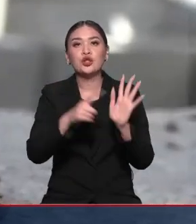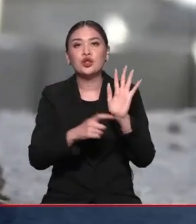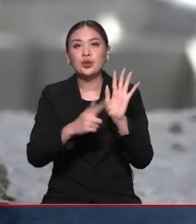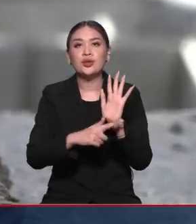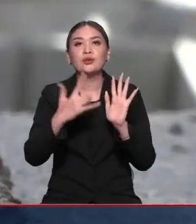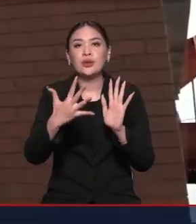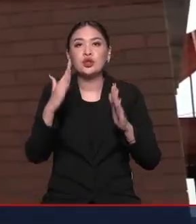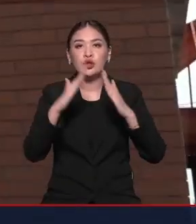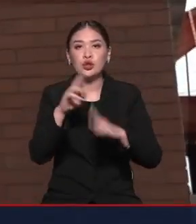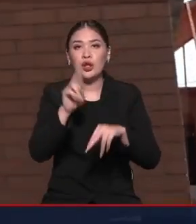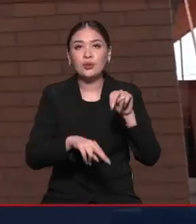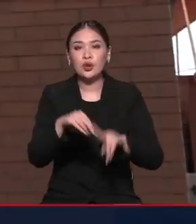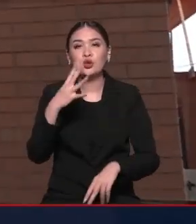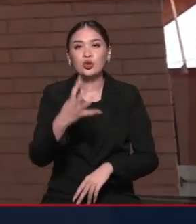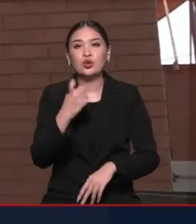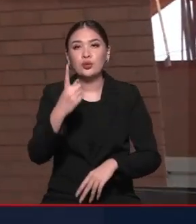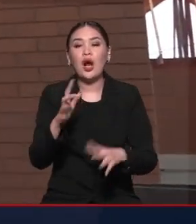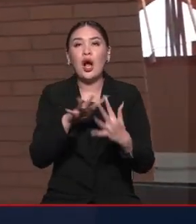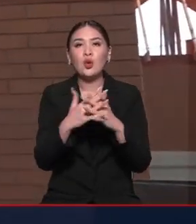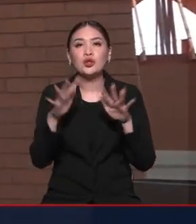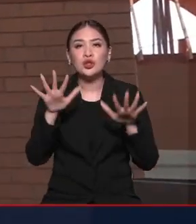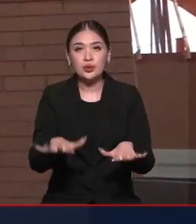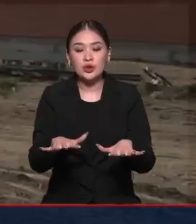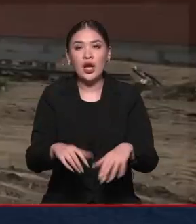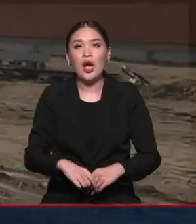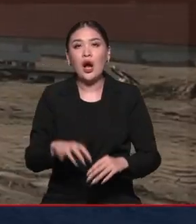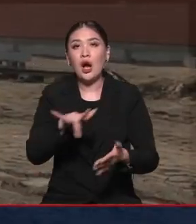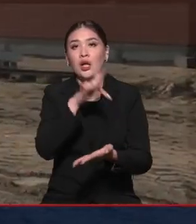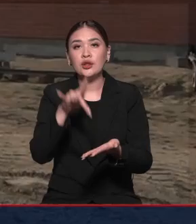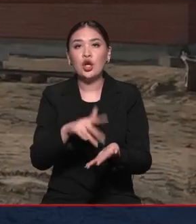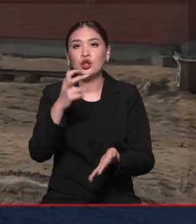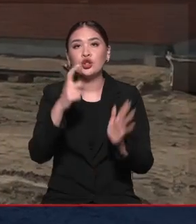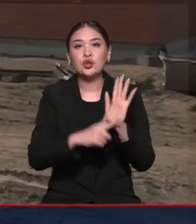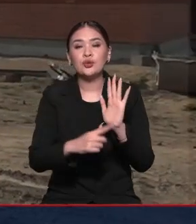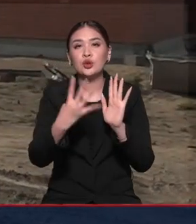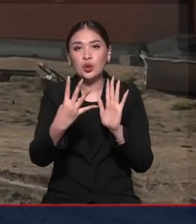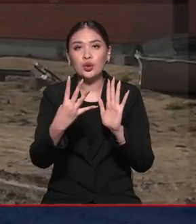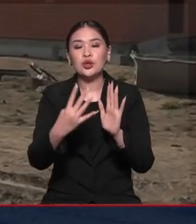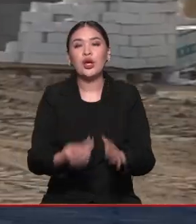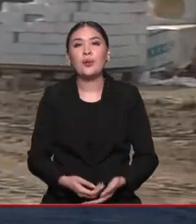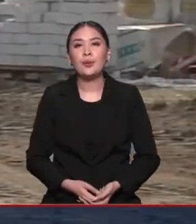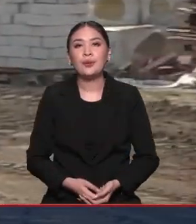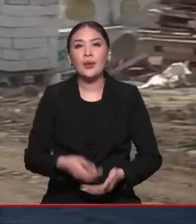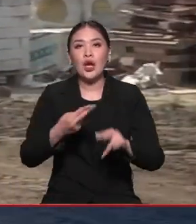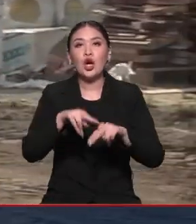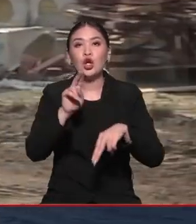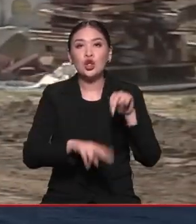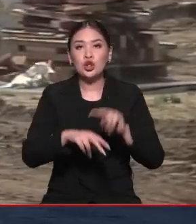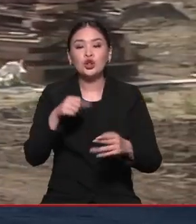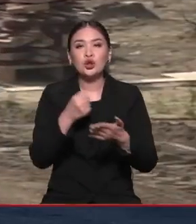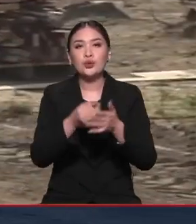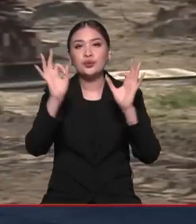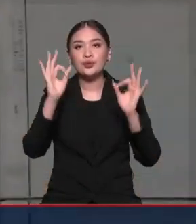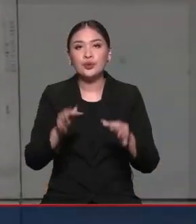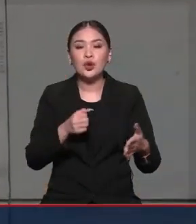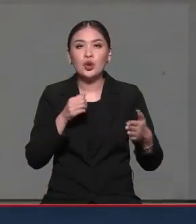үй салынып жатыр. 401-і ауылдық жерде бой көтерсе, қалада 374 үйдің қазығы қағылды. Құрылыс күзге дейін